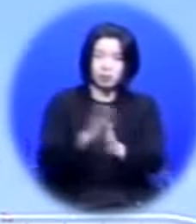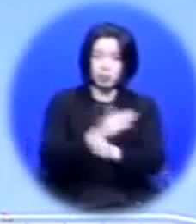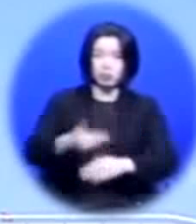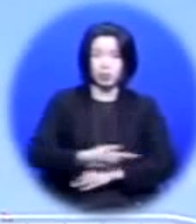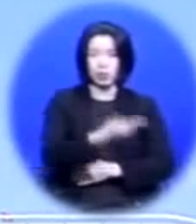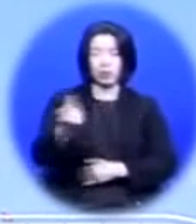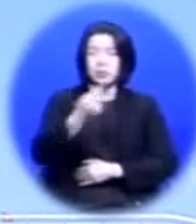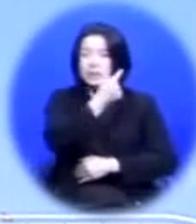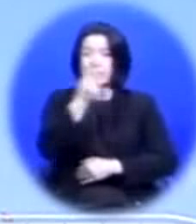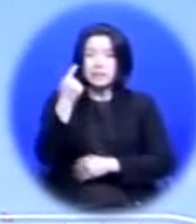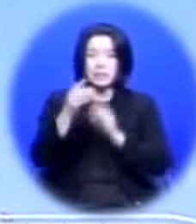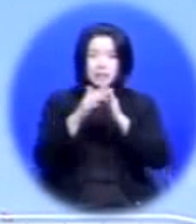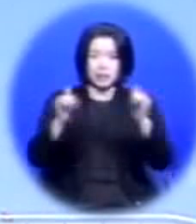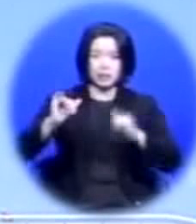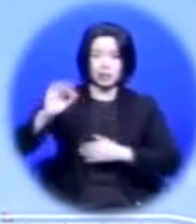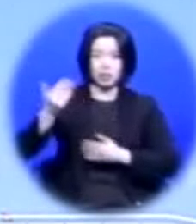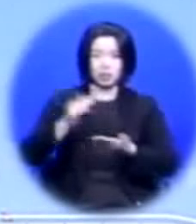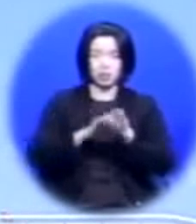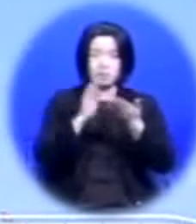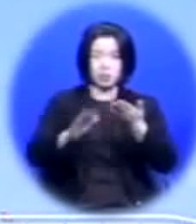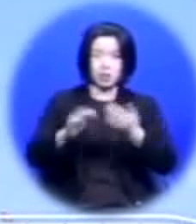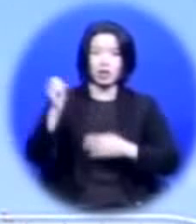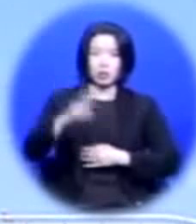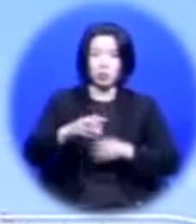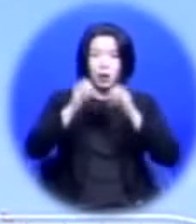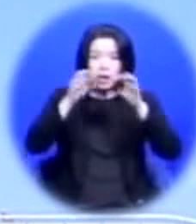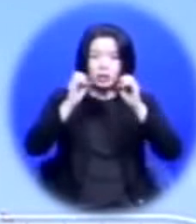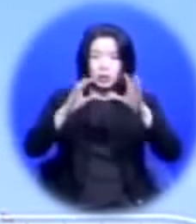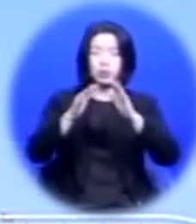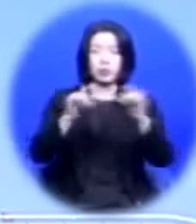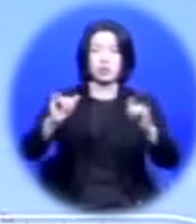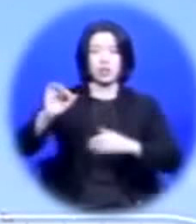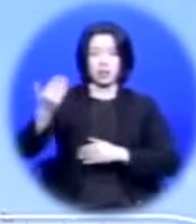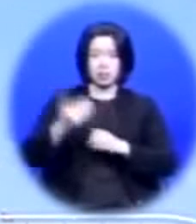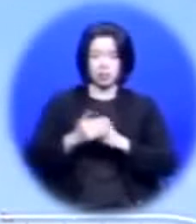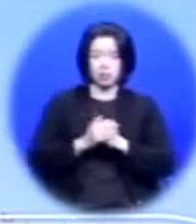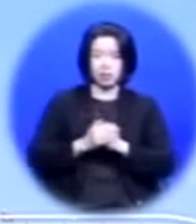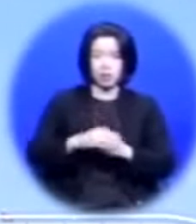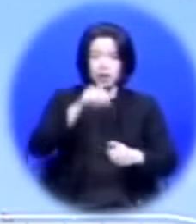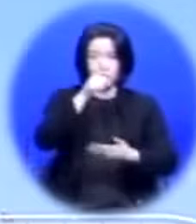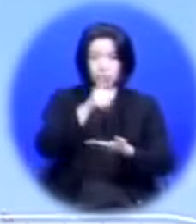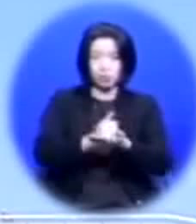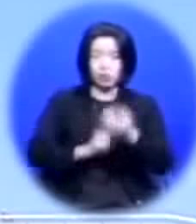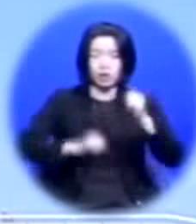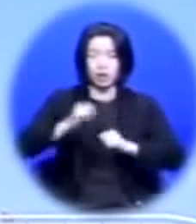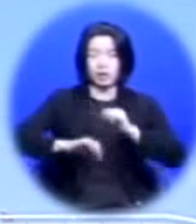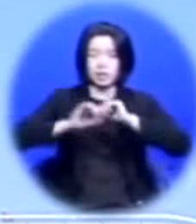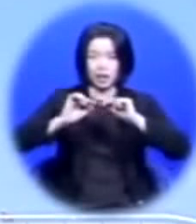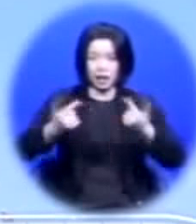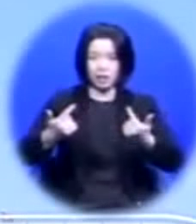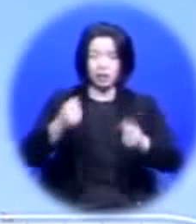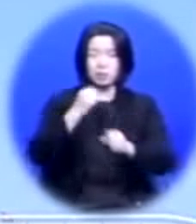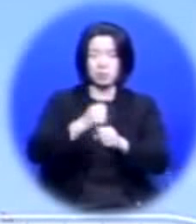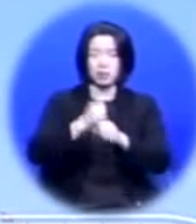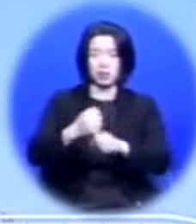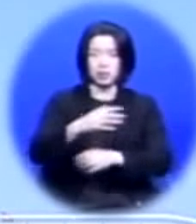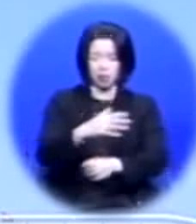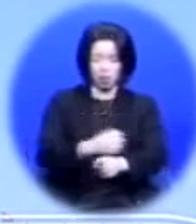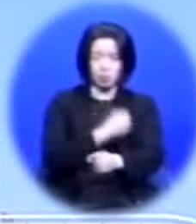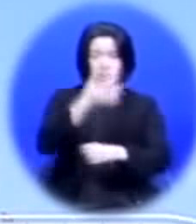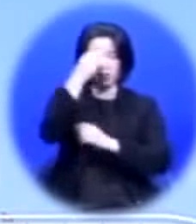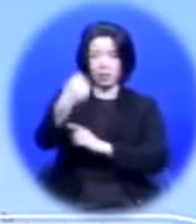증인이 됩니다 그리고 전도자가 됩니다 죄짓지 않게 하는이 엄청난 능력